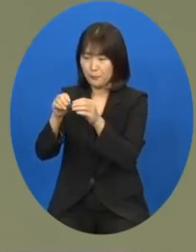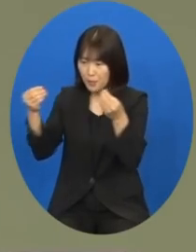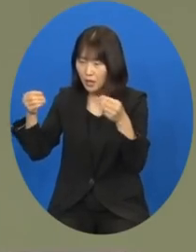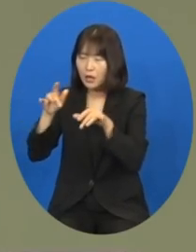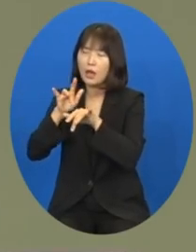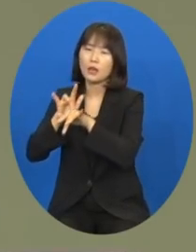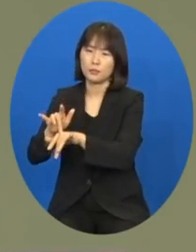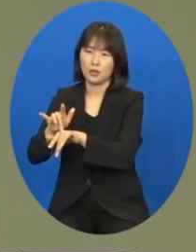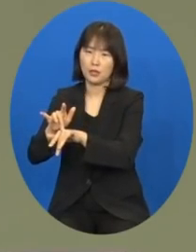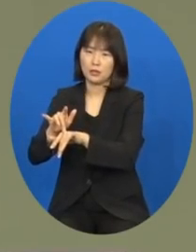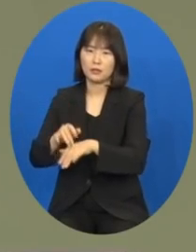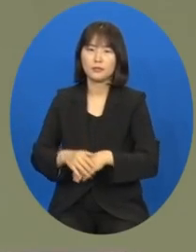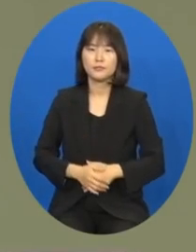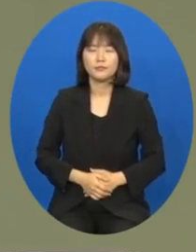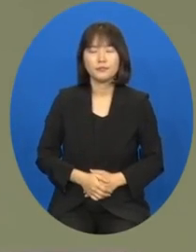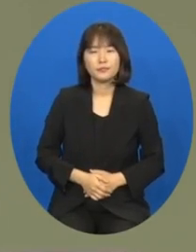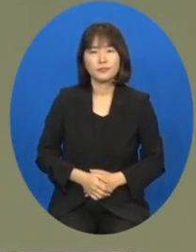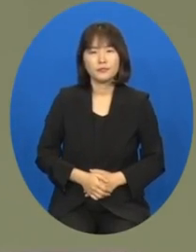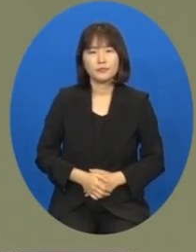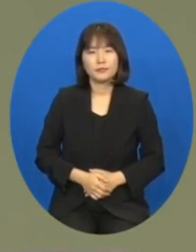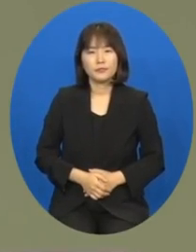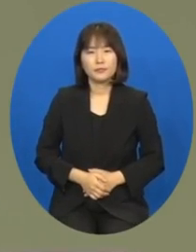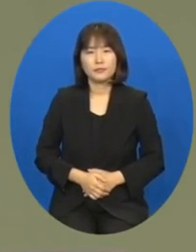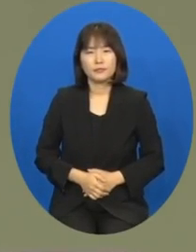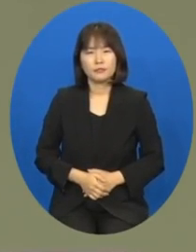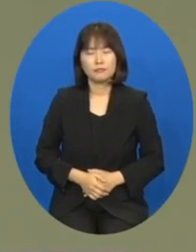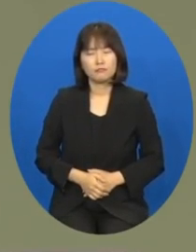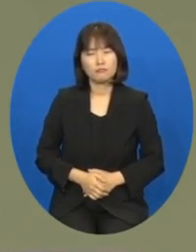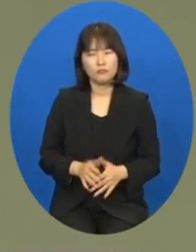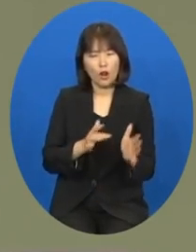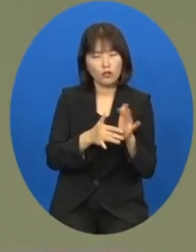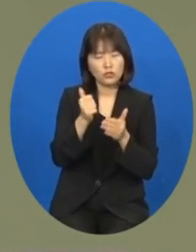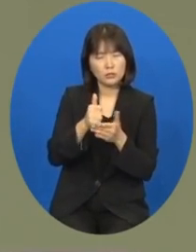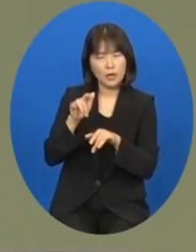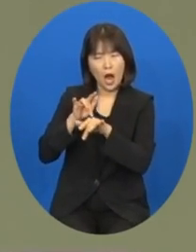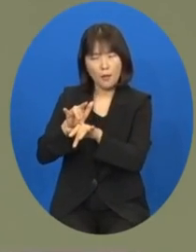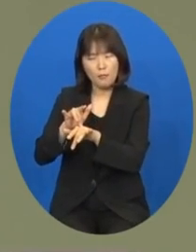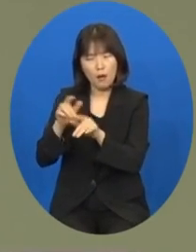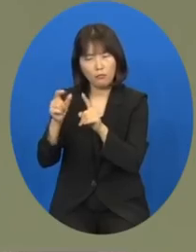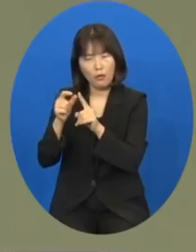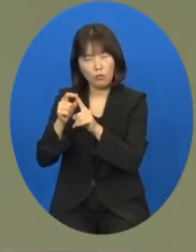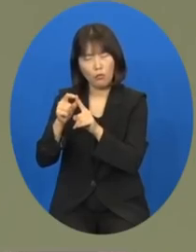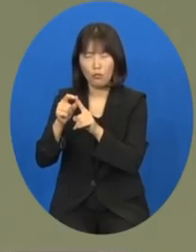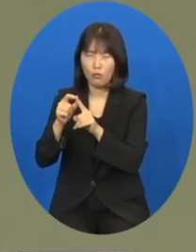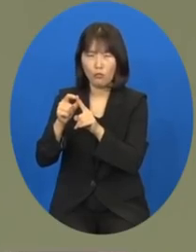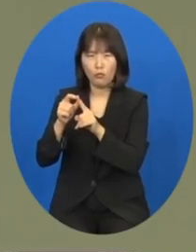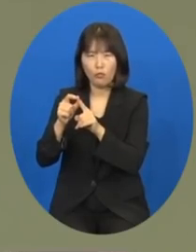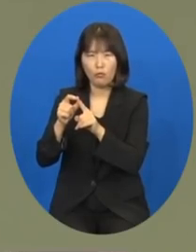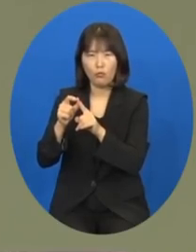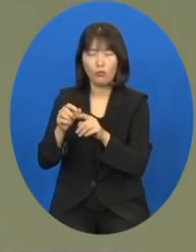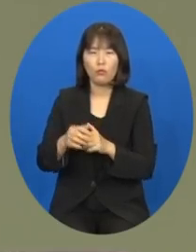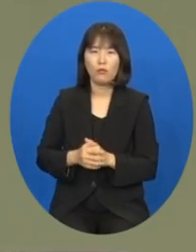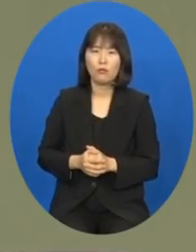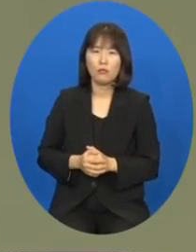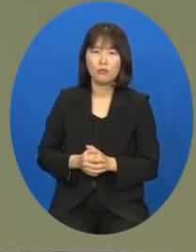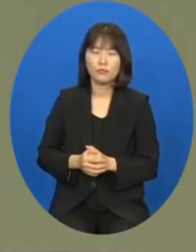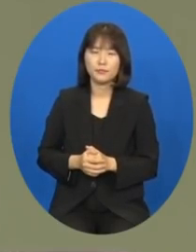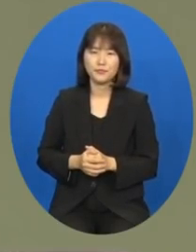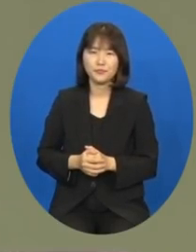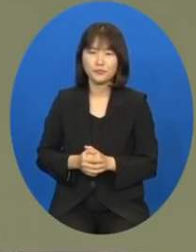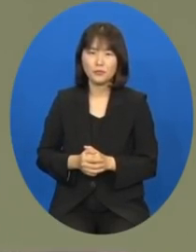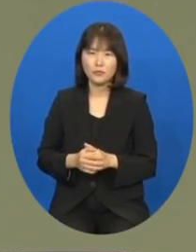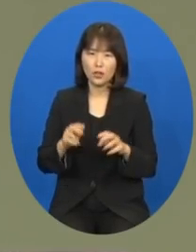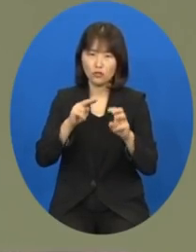아 아니 아무리 그래도 그렇지 예수님 어떻게 악마 라고 하실 수 있을까 뭐 유다가 안 납니까 뭐 꿀 달리고 목걸이 가려고 막